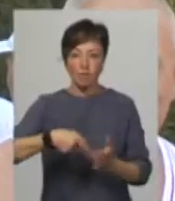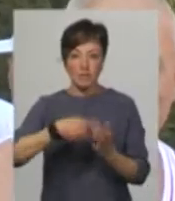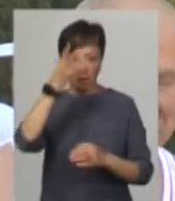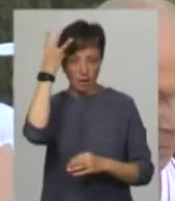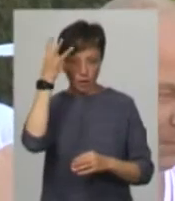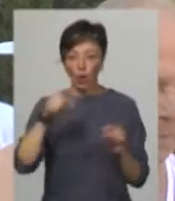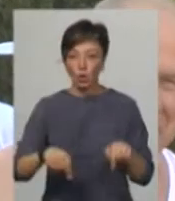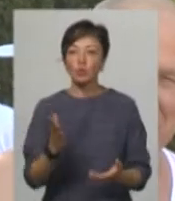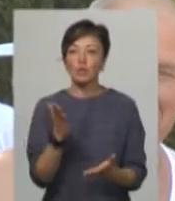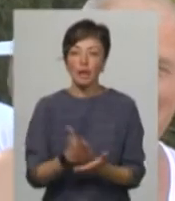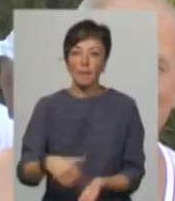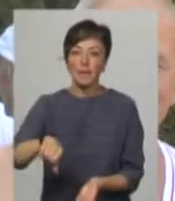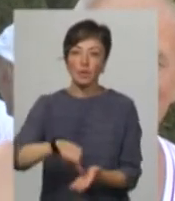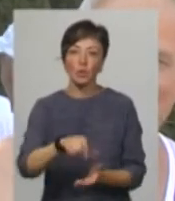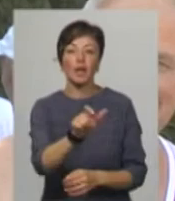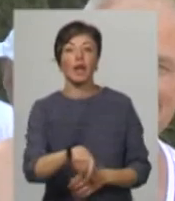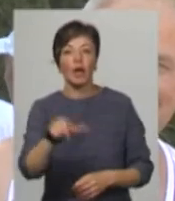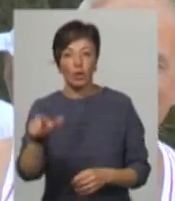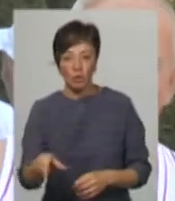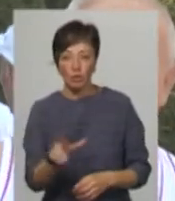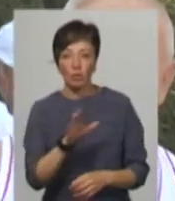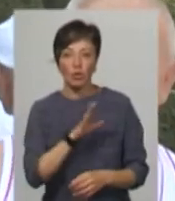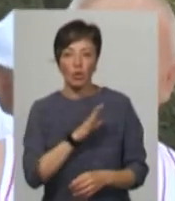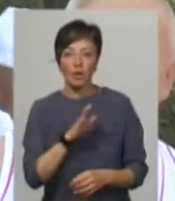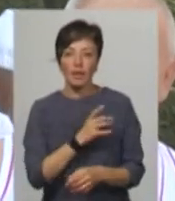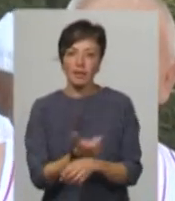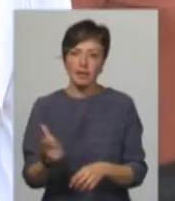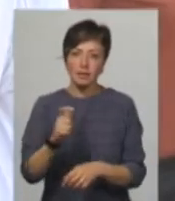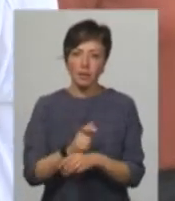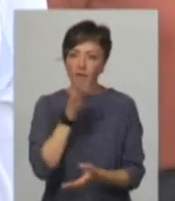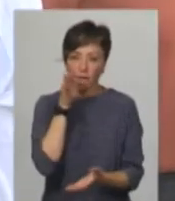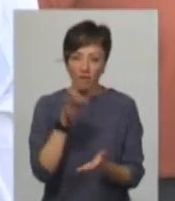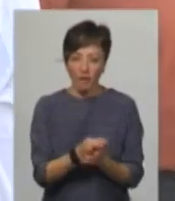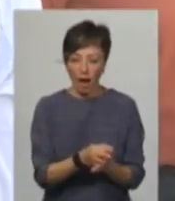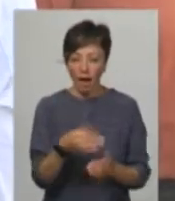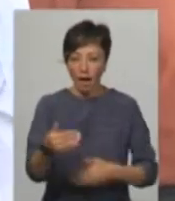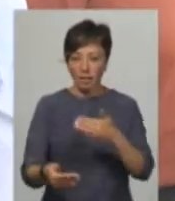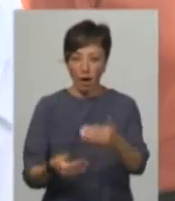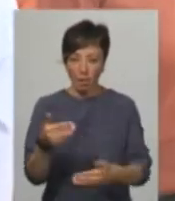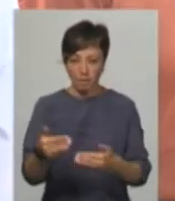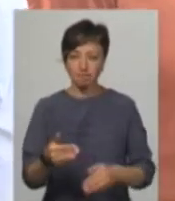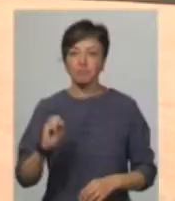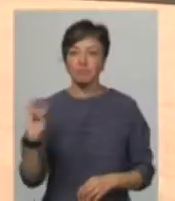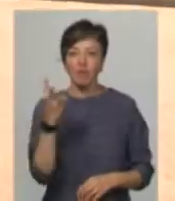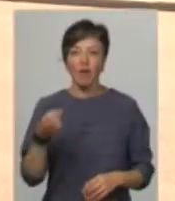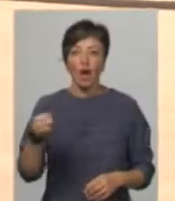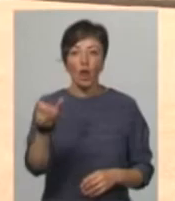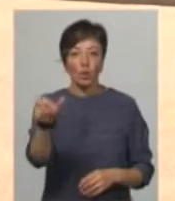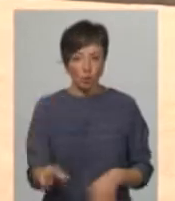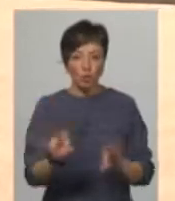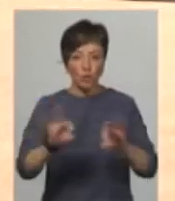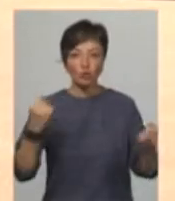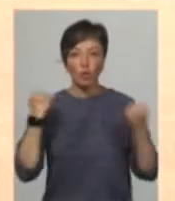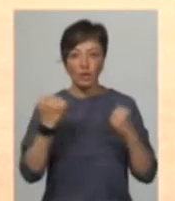Хмельницькому. Тут є присутні люди, які були на самих відповідальних етапах. Факелоносець Володимир розповів, що його спортивна